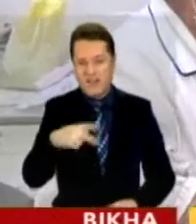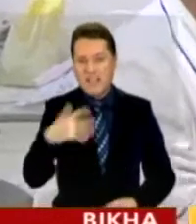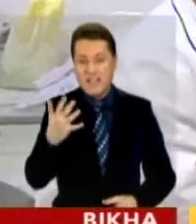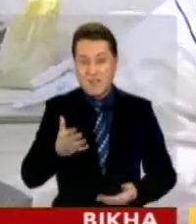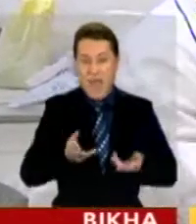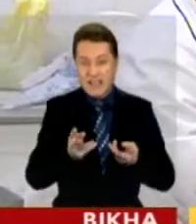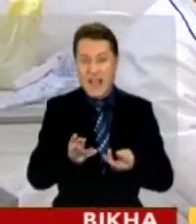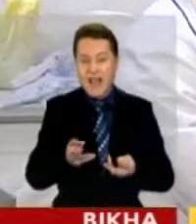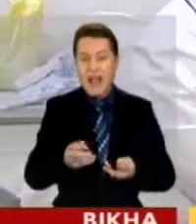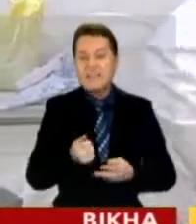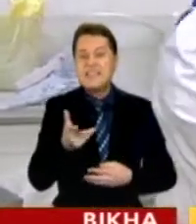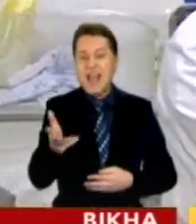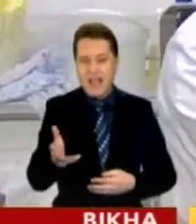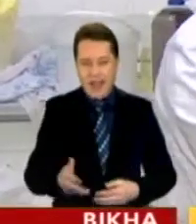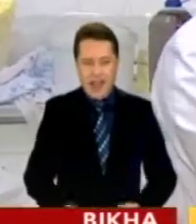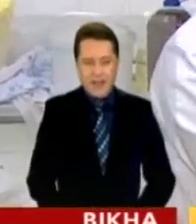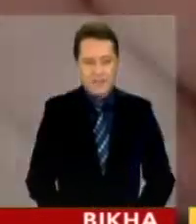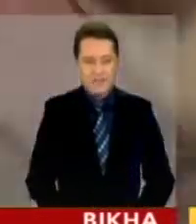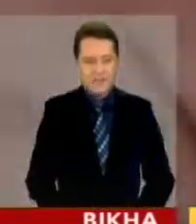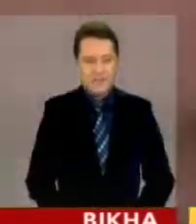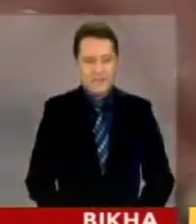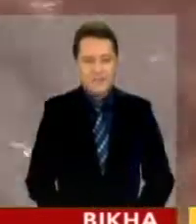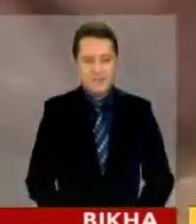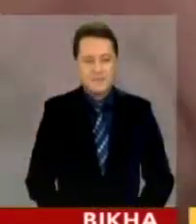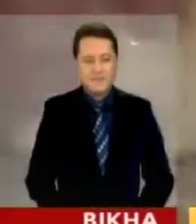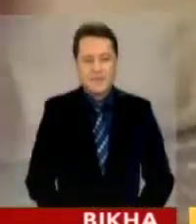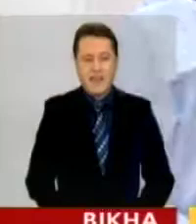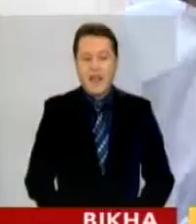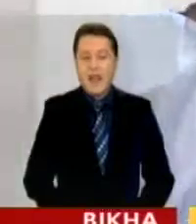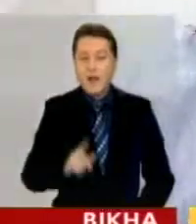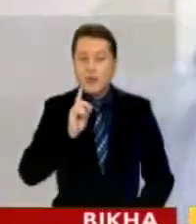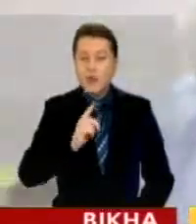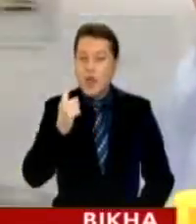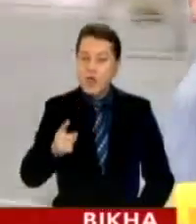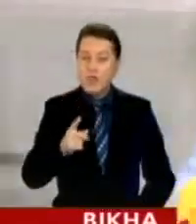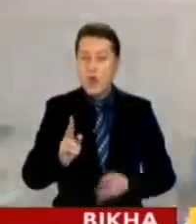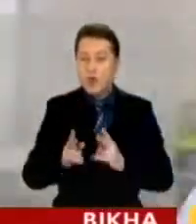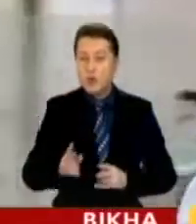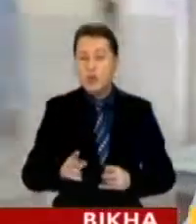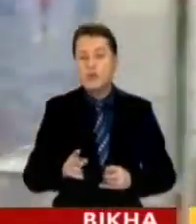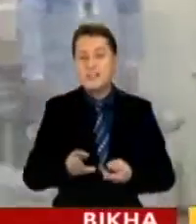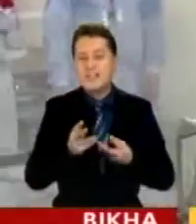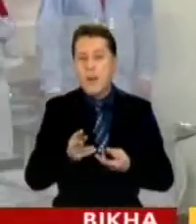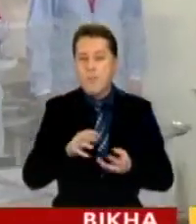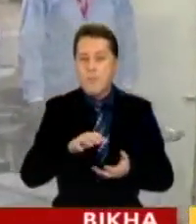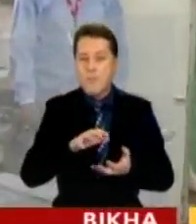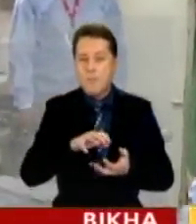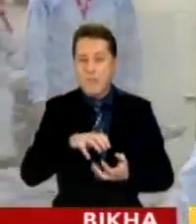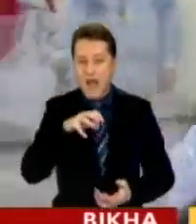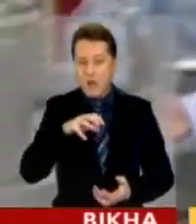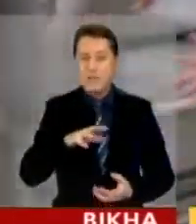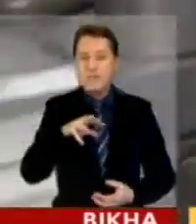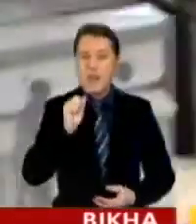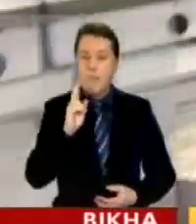вже 25-та серія пампушок? Так. Доки одні пампухи готуються, тут вже запарюється мак на наступну порцію